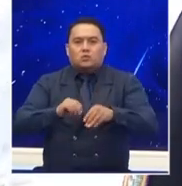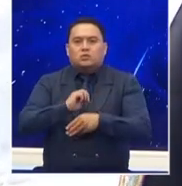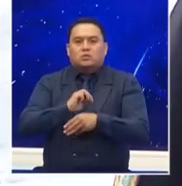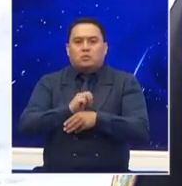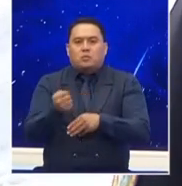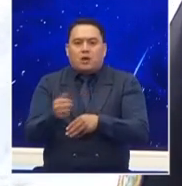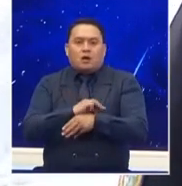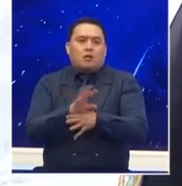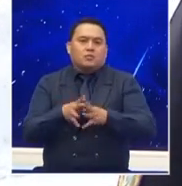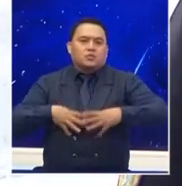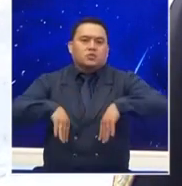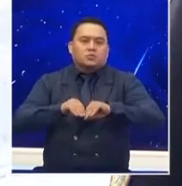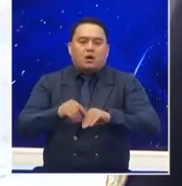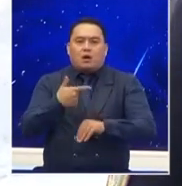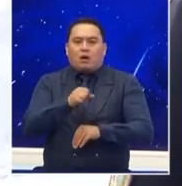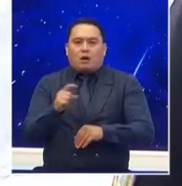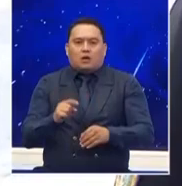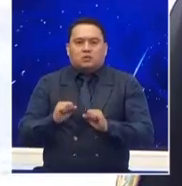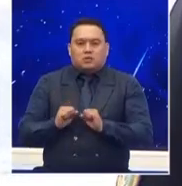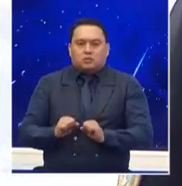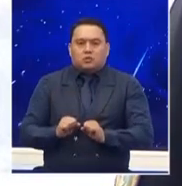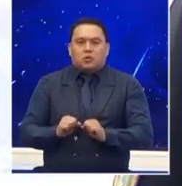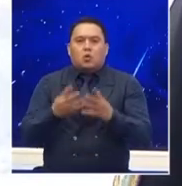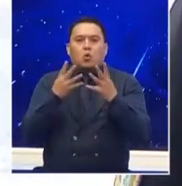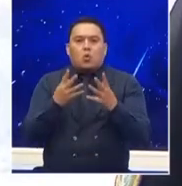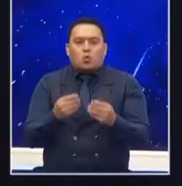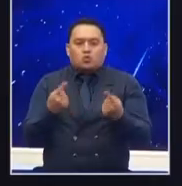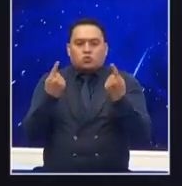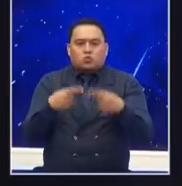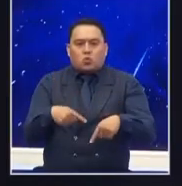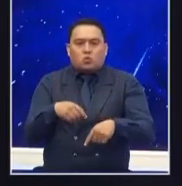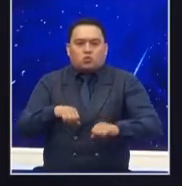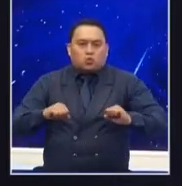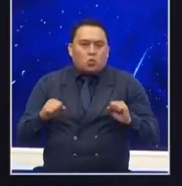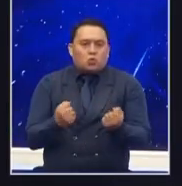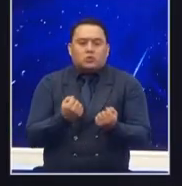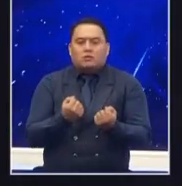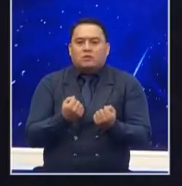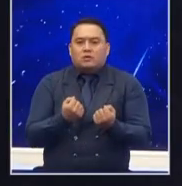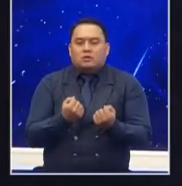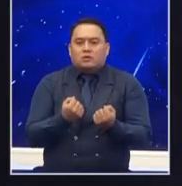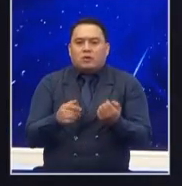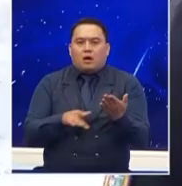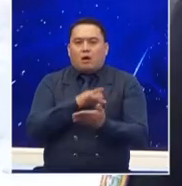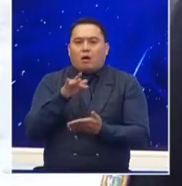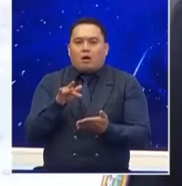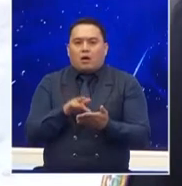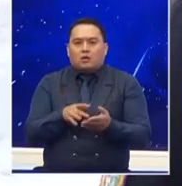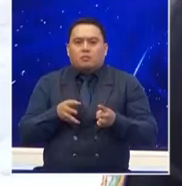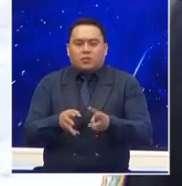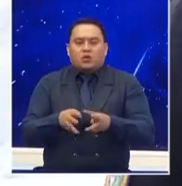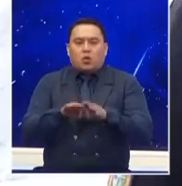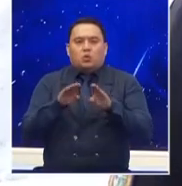отбасыларды жаңа иісті газдан қорғау күннің күрт суына байланысты қала аумағында қала тұрғындарын 5 жылыту